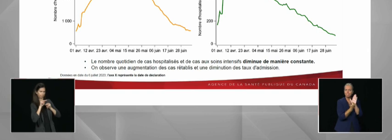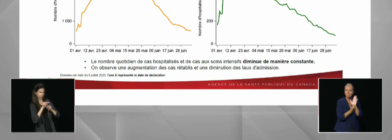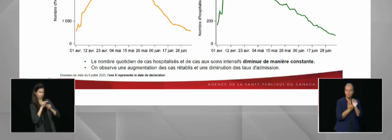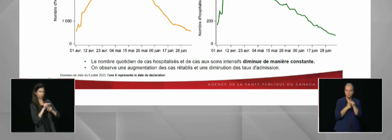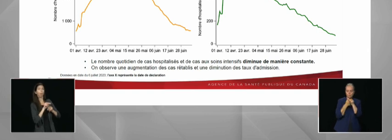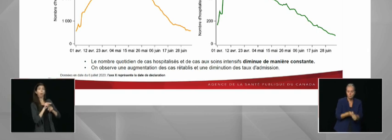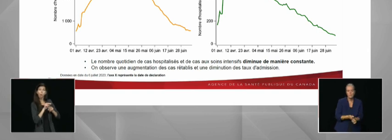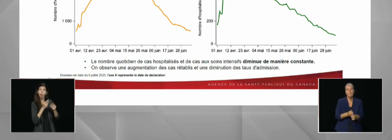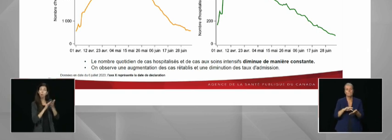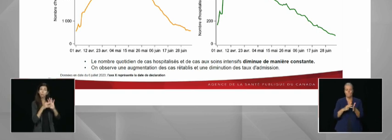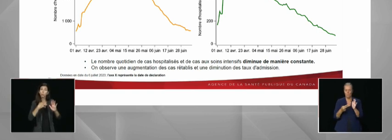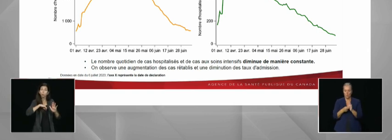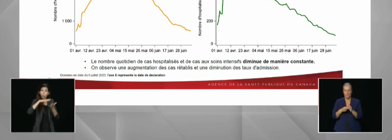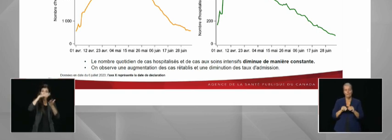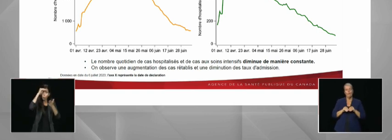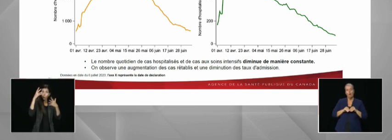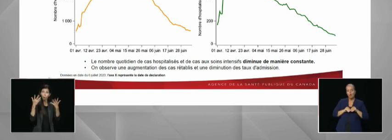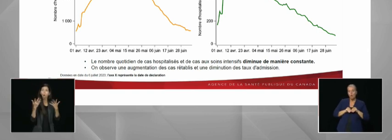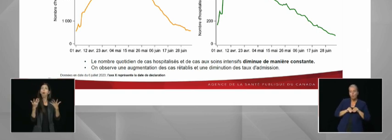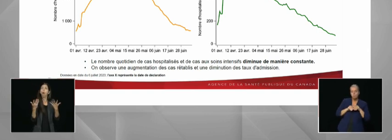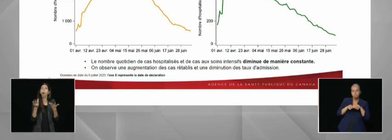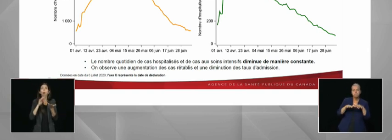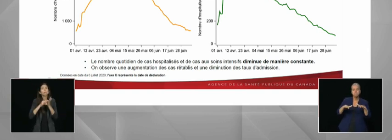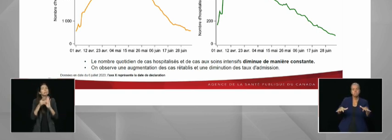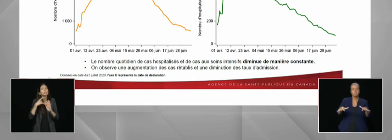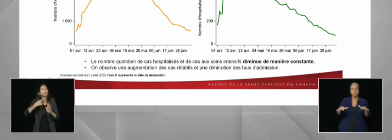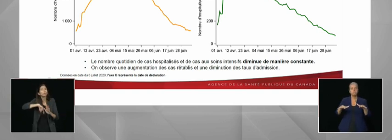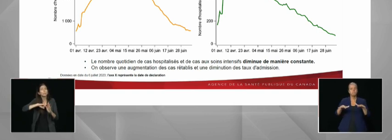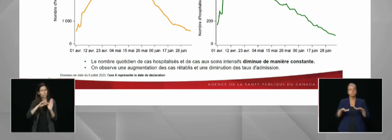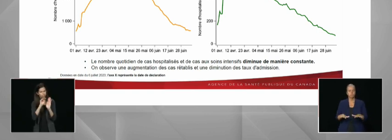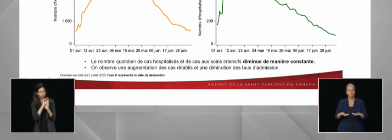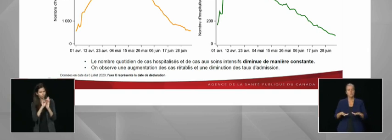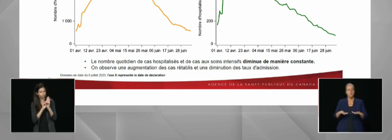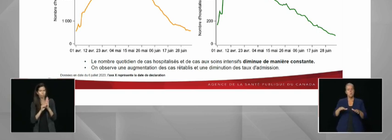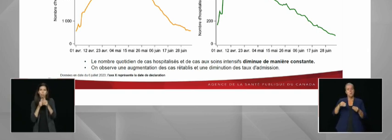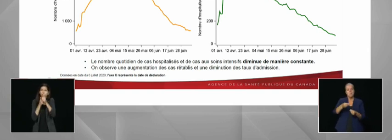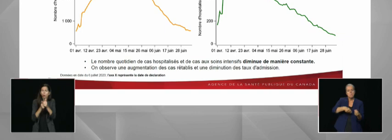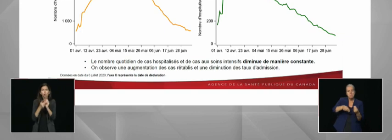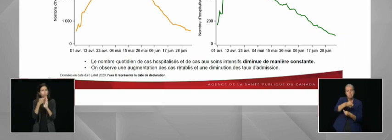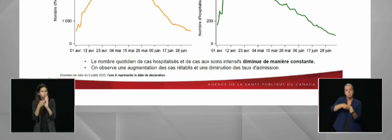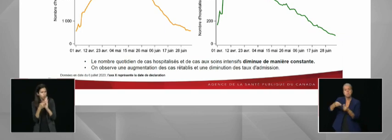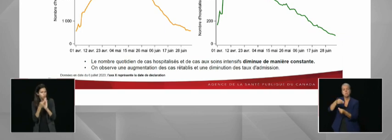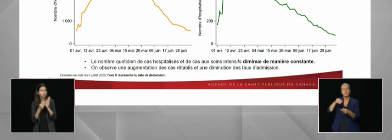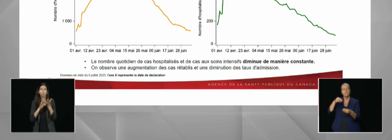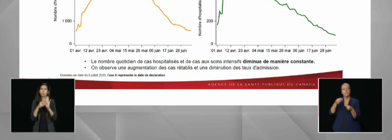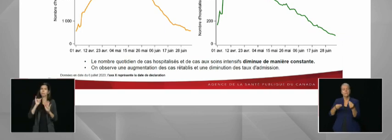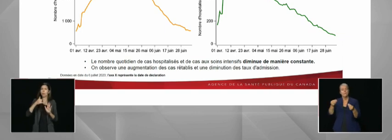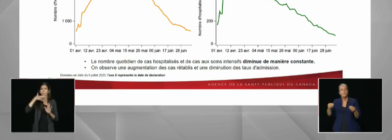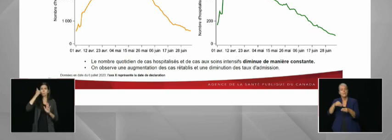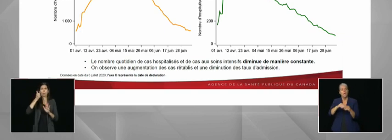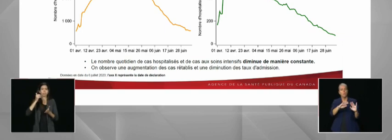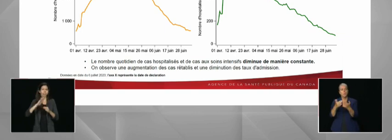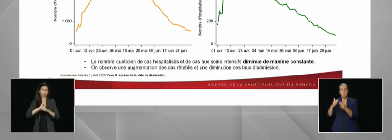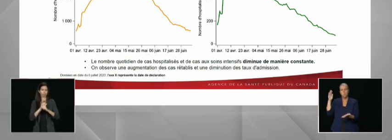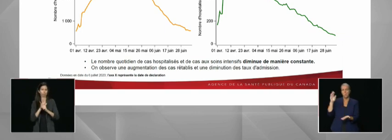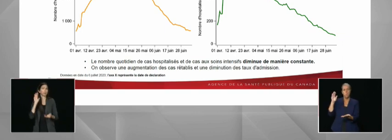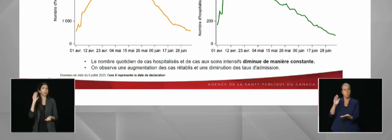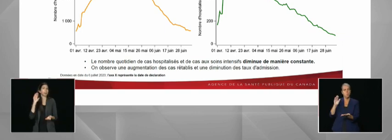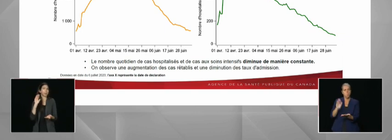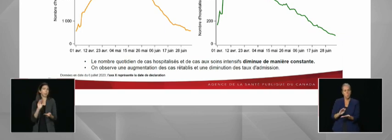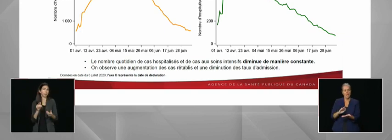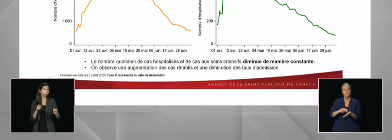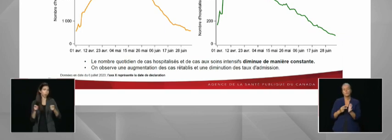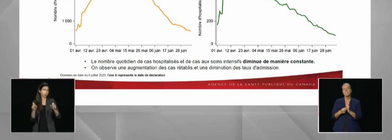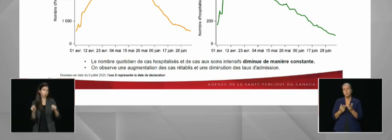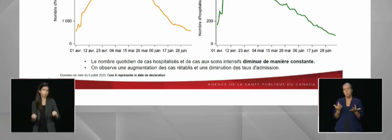COVID-19 dans la collectivité, montrant une réduction à la fois du nombre total de cas et le nombre de complications